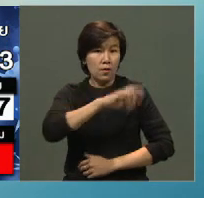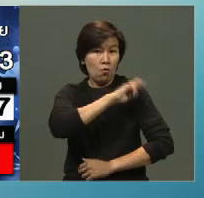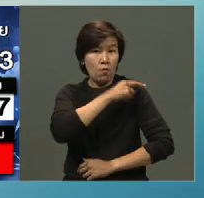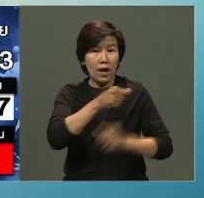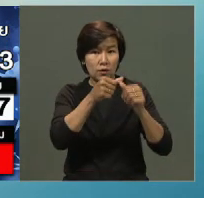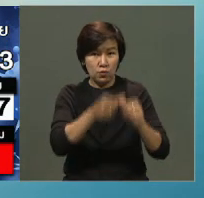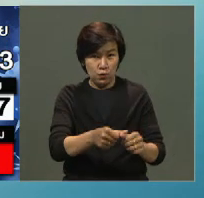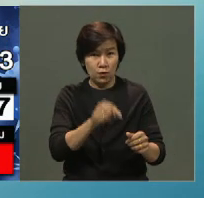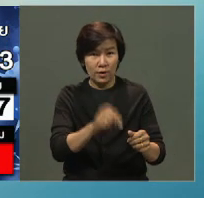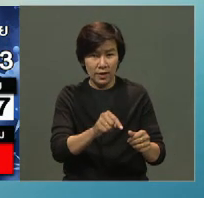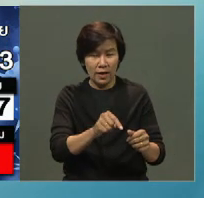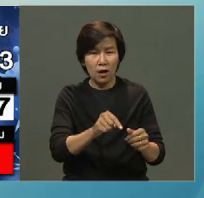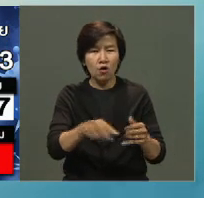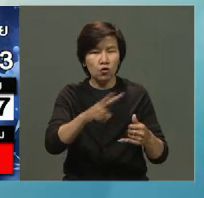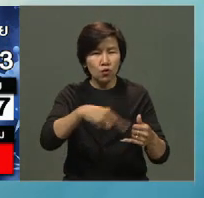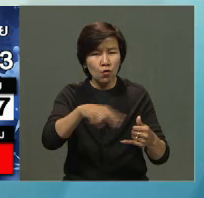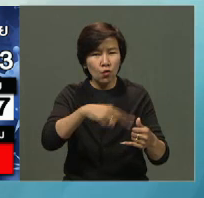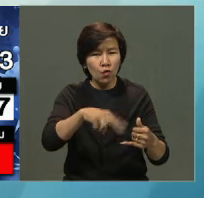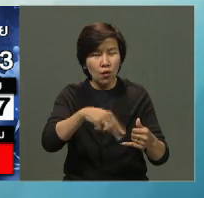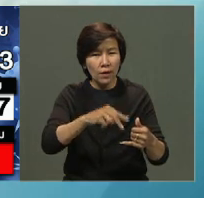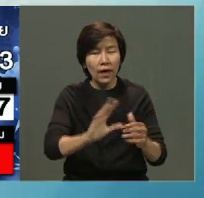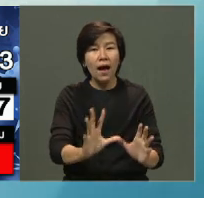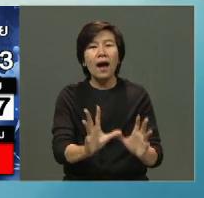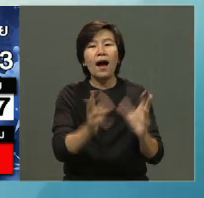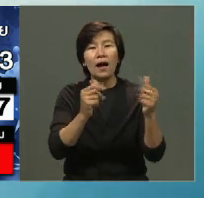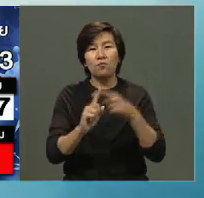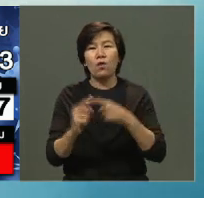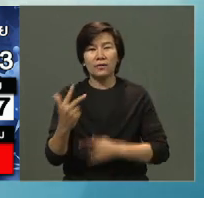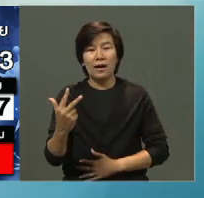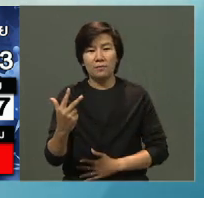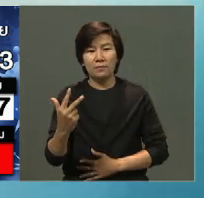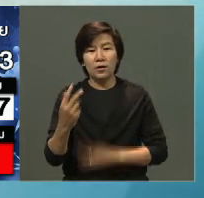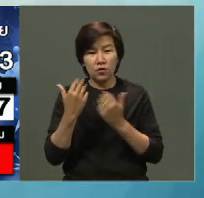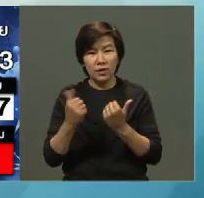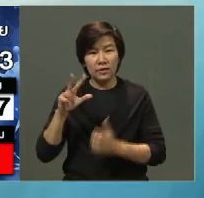อารายการด้านที่สองก็คือเรื่องของการผ่อนปรนให้มีผู้ที่เป็นชาวต่างชาติเดินทางเข้าสู่ประเทศไทยนะครับมีรายละเอียดเพิ่มเติมในวันนี้ครับครับมาสรุปรายงานตรงนี้ก่อนนะครับมีผู้ป่วยหายเพิ่มเติมขึ้นมานะครับอีก3รายทำให้ยอดรวมสะสมเป็น 3026